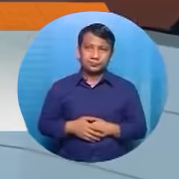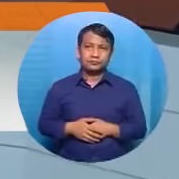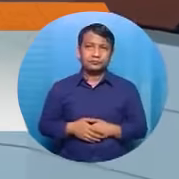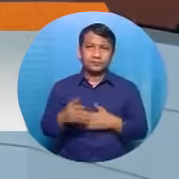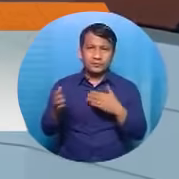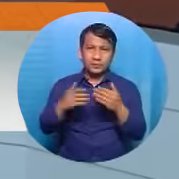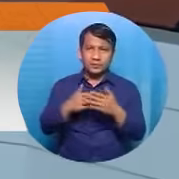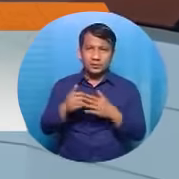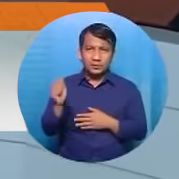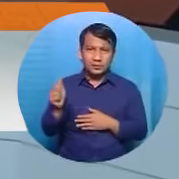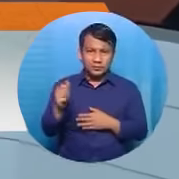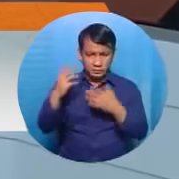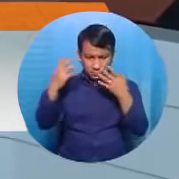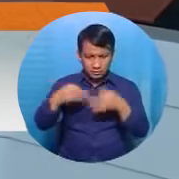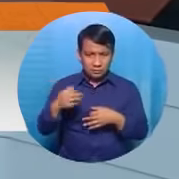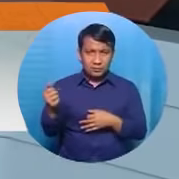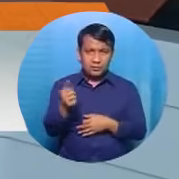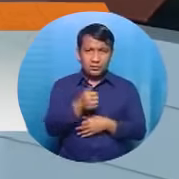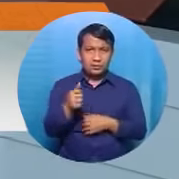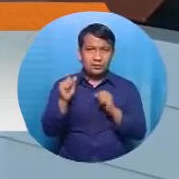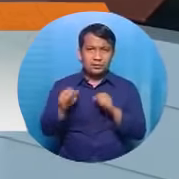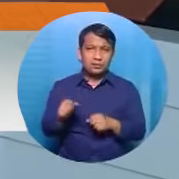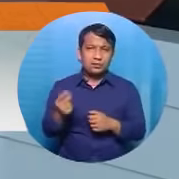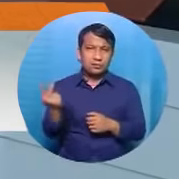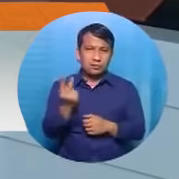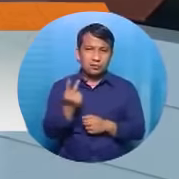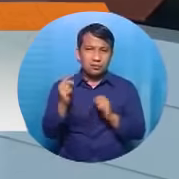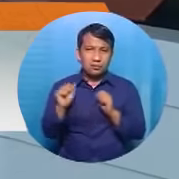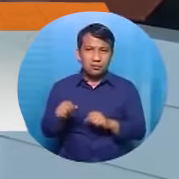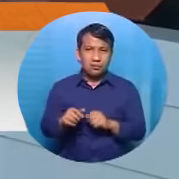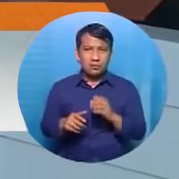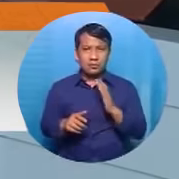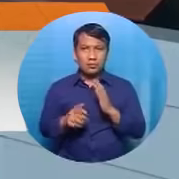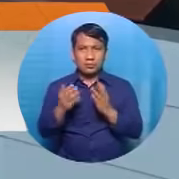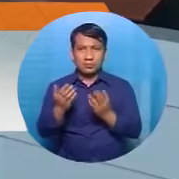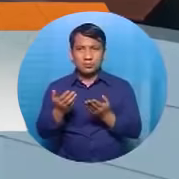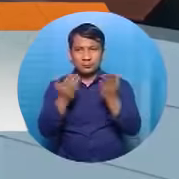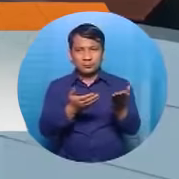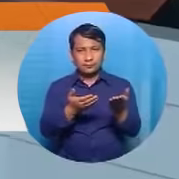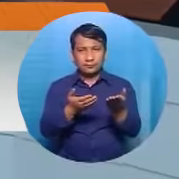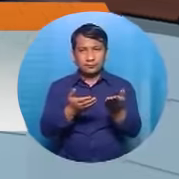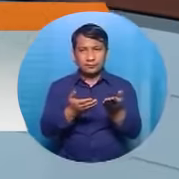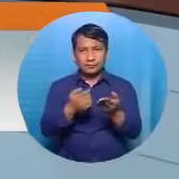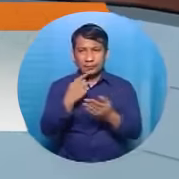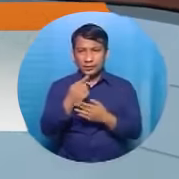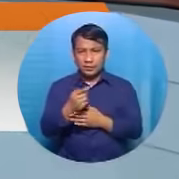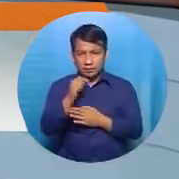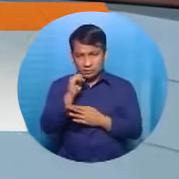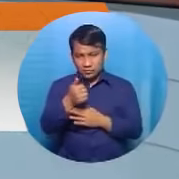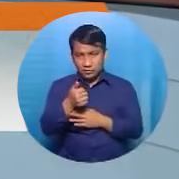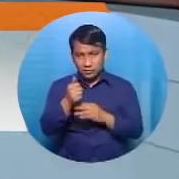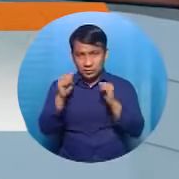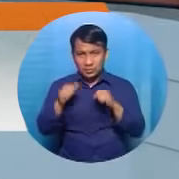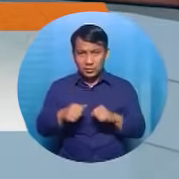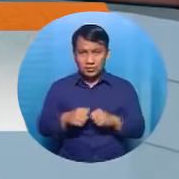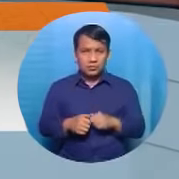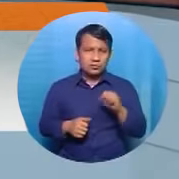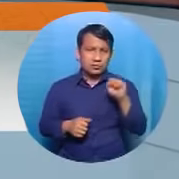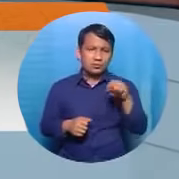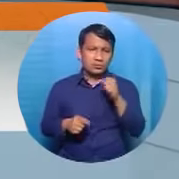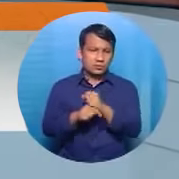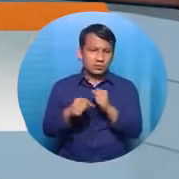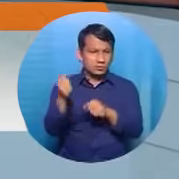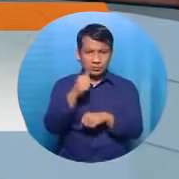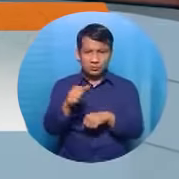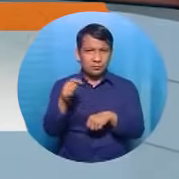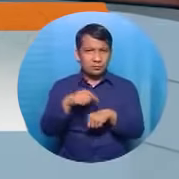man yung napagkasunduan nilang dalawa. Sige po, sir. I-refer namin sila dyan sa inyo, sir. Sabi nyo, sir, tomorrow, okay kayo, Major? Yes, sir. Anytime